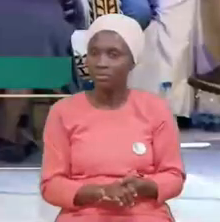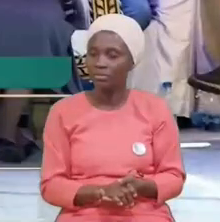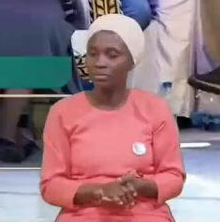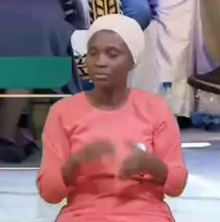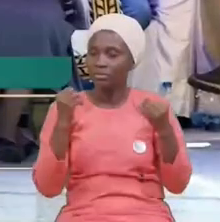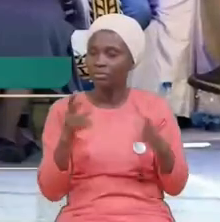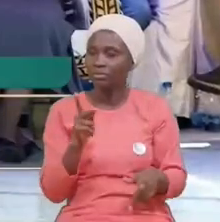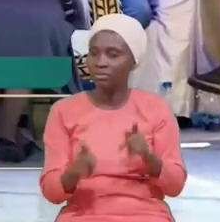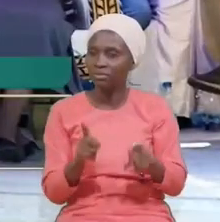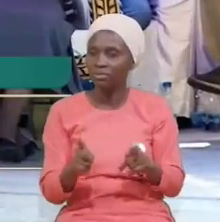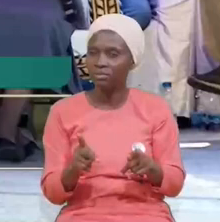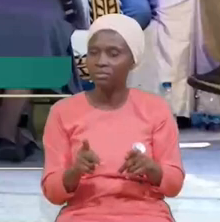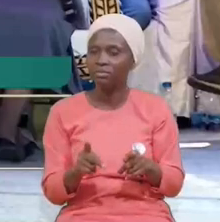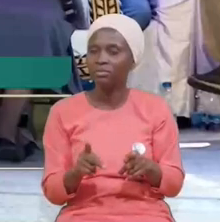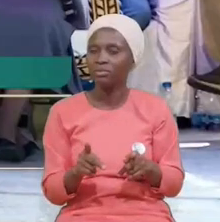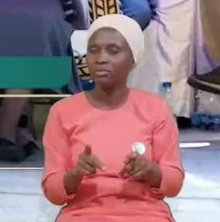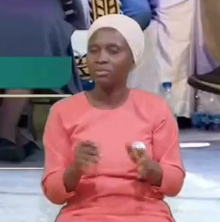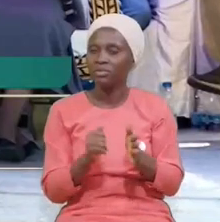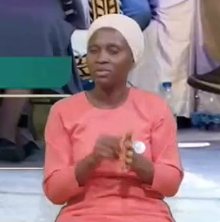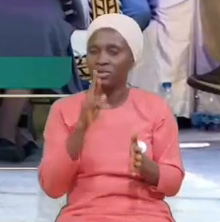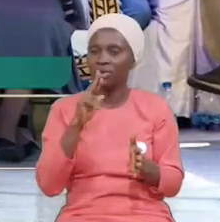Et beaucoup oublient qu'ils sont des héros.